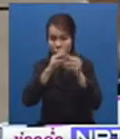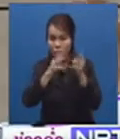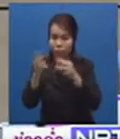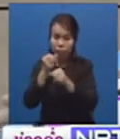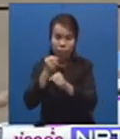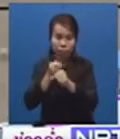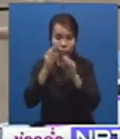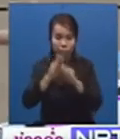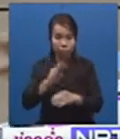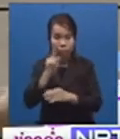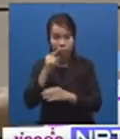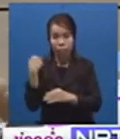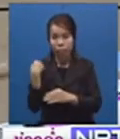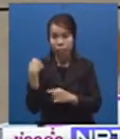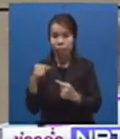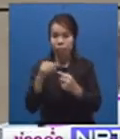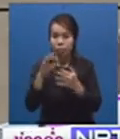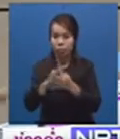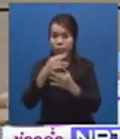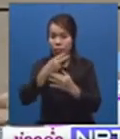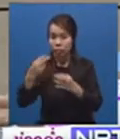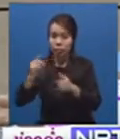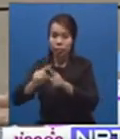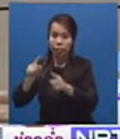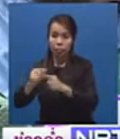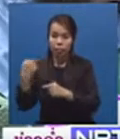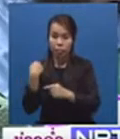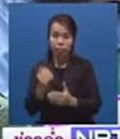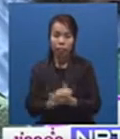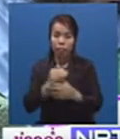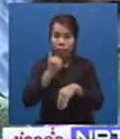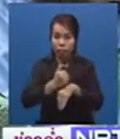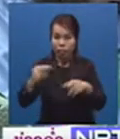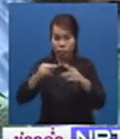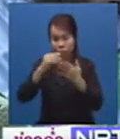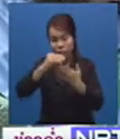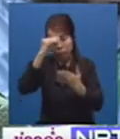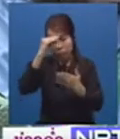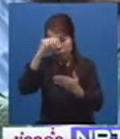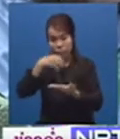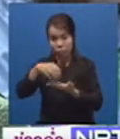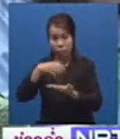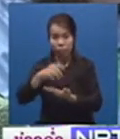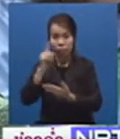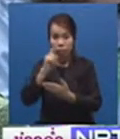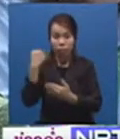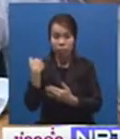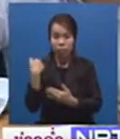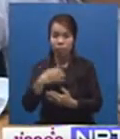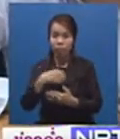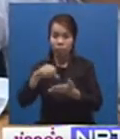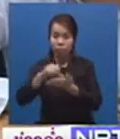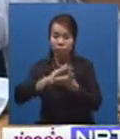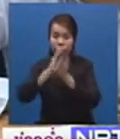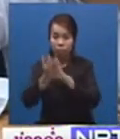การประเมินผลการทดสอบการศึกษาหรือการสอบ o-netรัฐมนตรีว่าการกระทรวงศึกษาธิการกล่าวว่าในการสอบ o-netอาจจะมีการปรับ